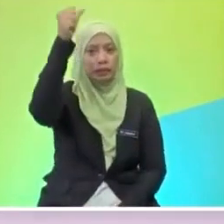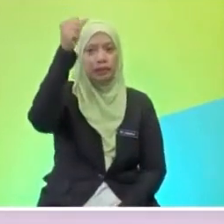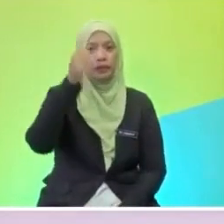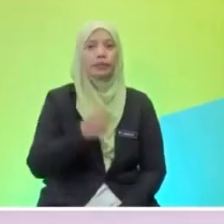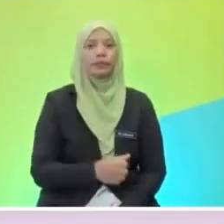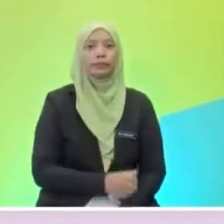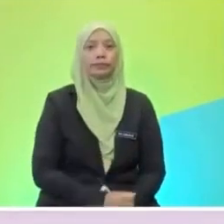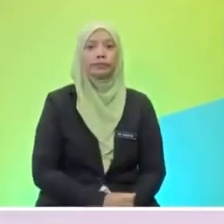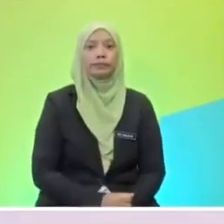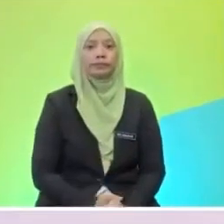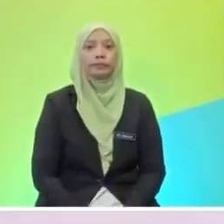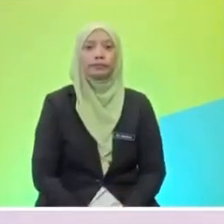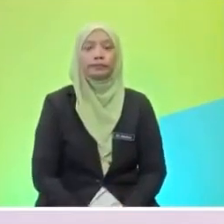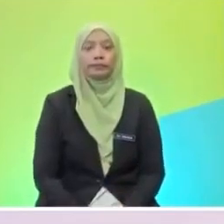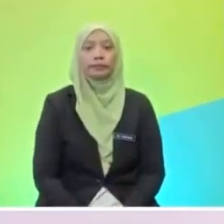sejahtera